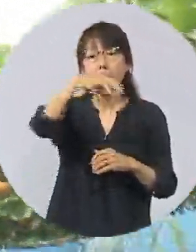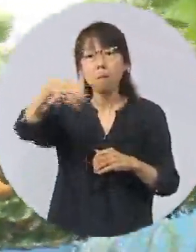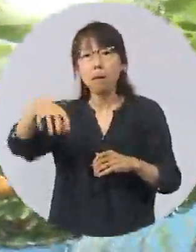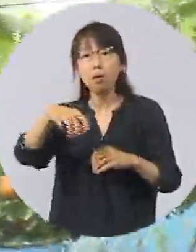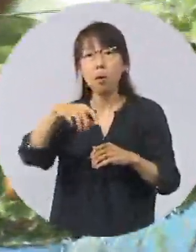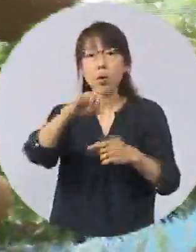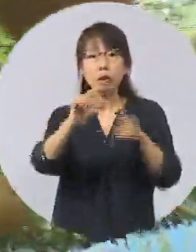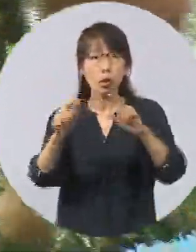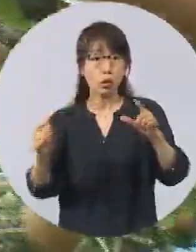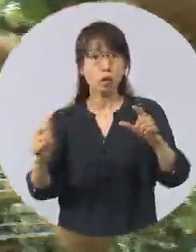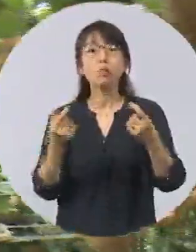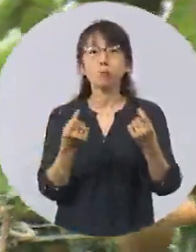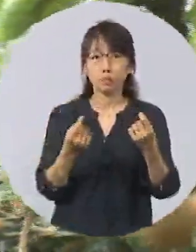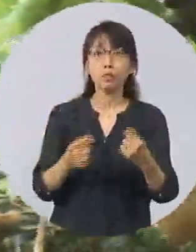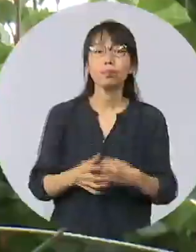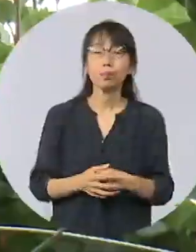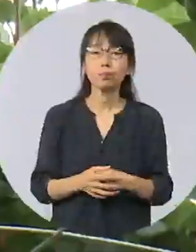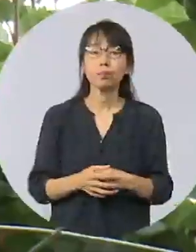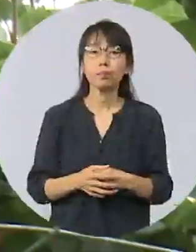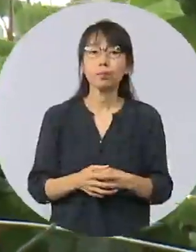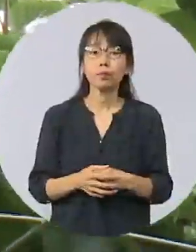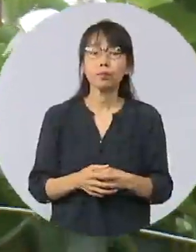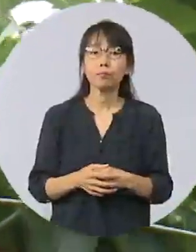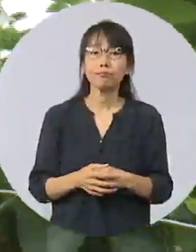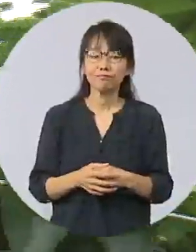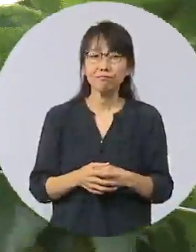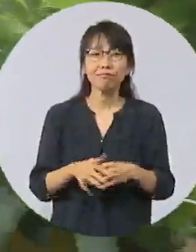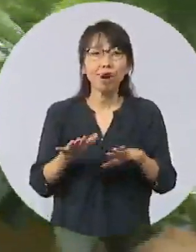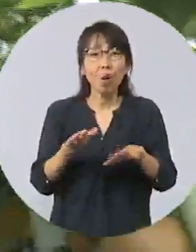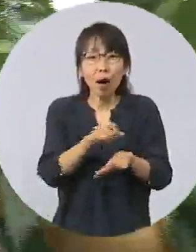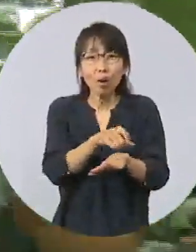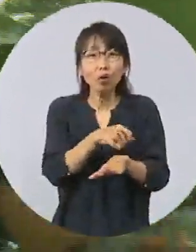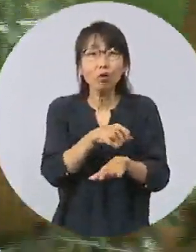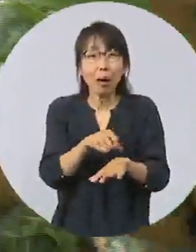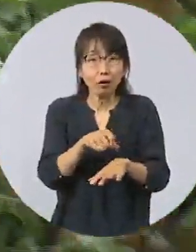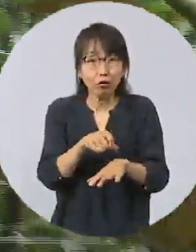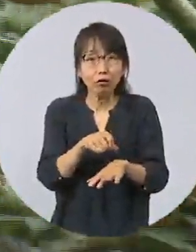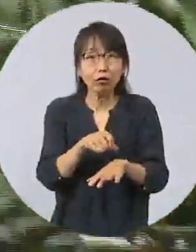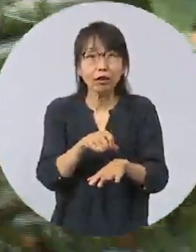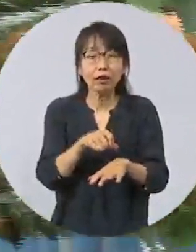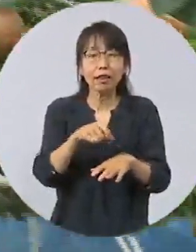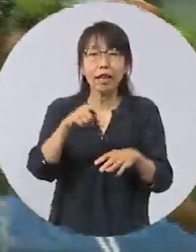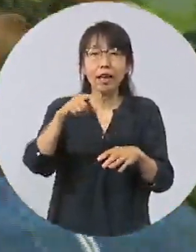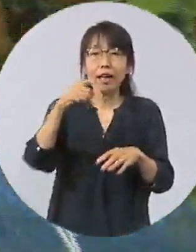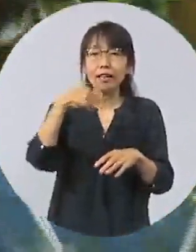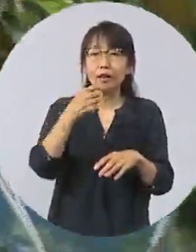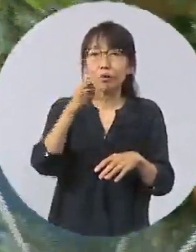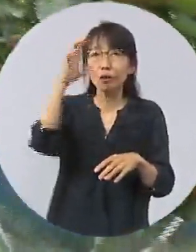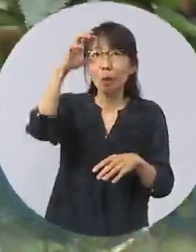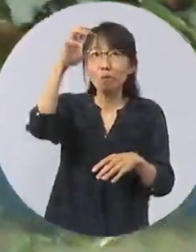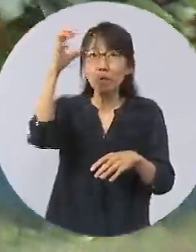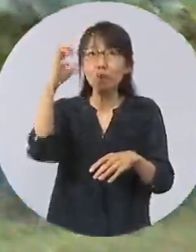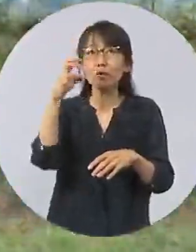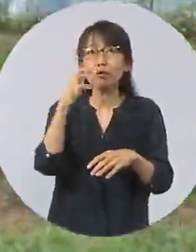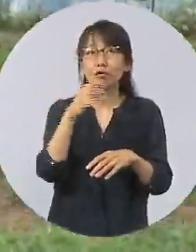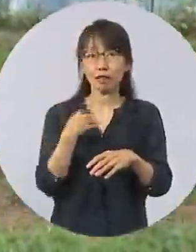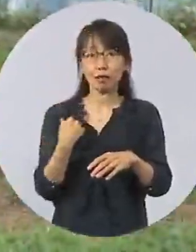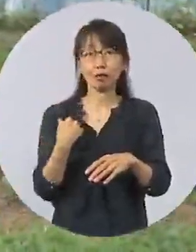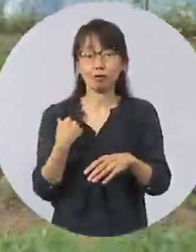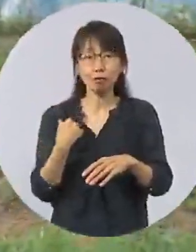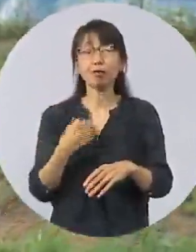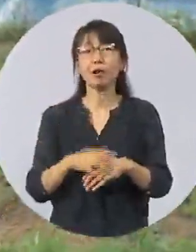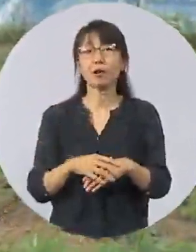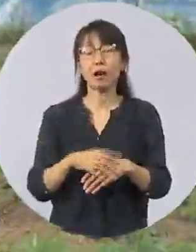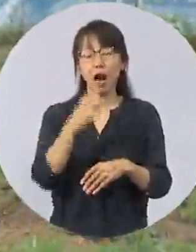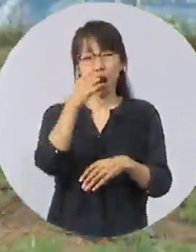ですね。 そうですね。 なんか今日特別にちょっともいでもいいということなので、私初めて梨狩りっていうんですか、